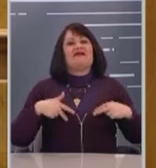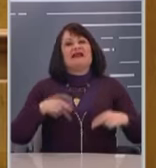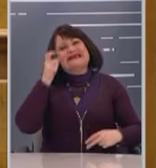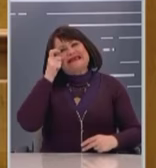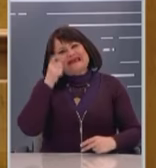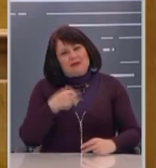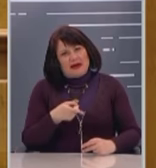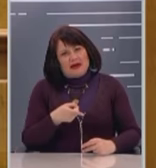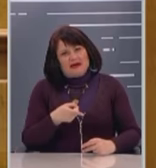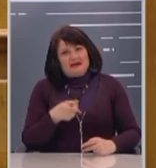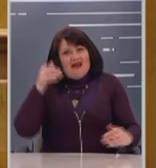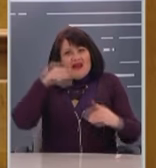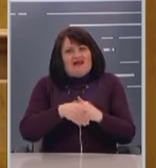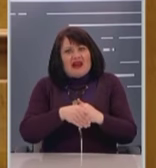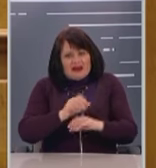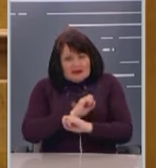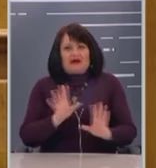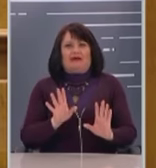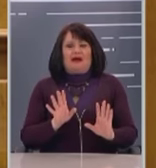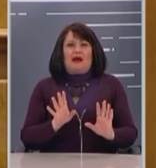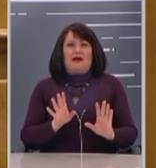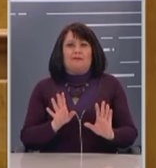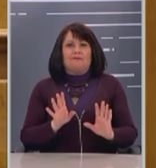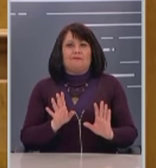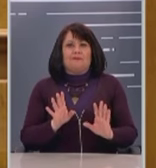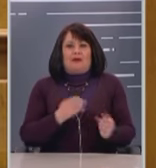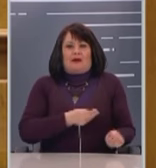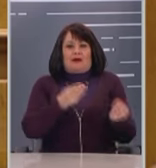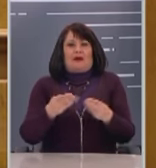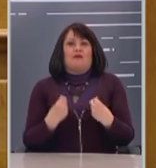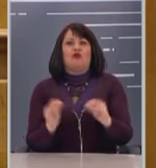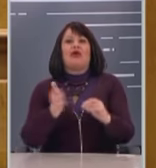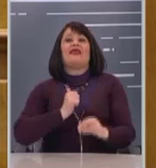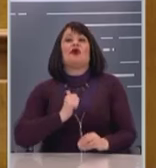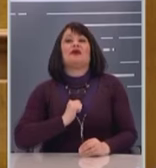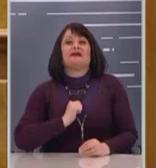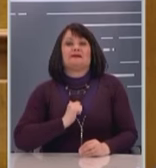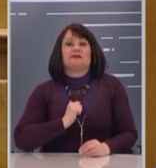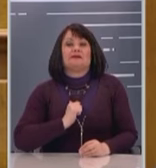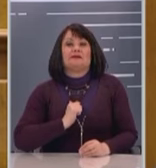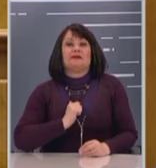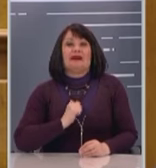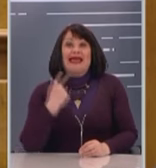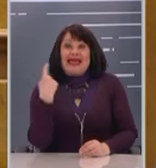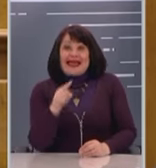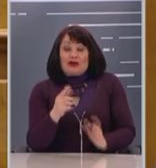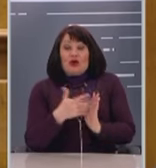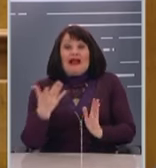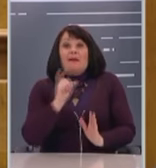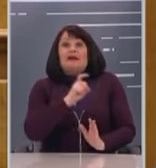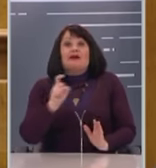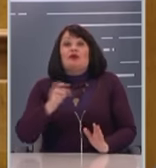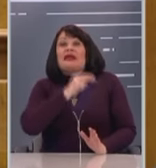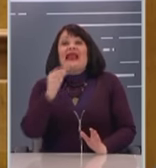Σαμαρά, μέσα σε μία νύχτα, πέρασε σε χέρια ιδιωτών έναντι 115 εκατομμυρίων